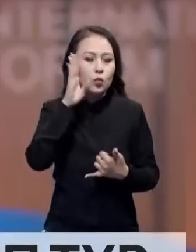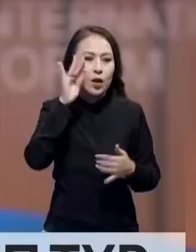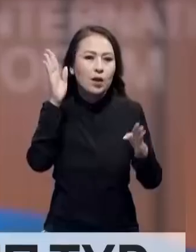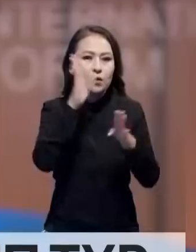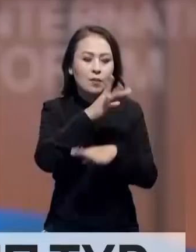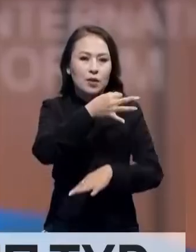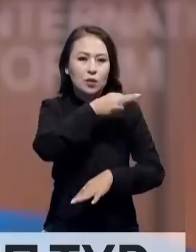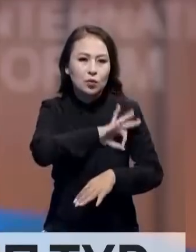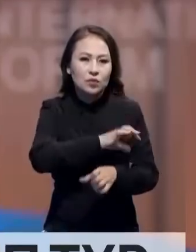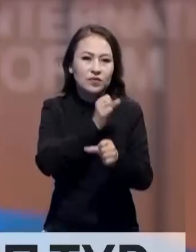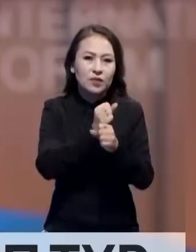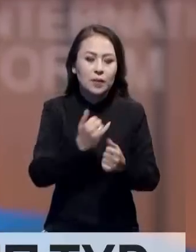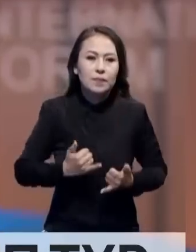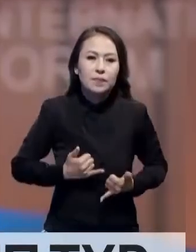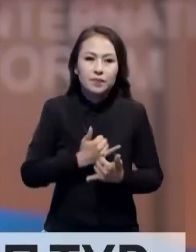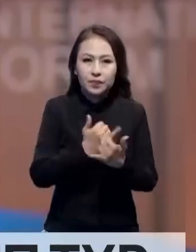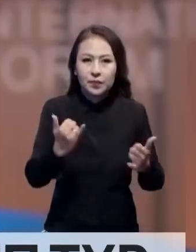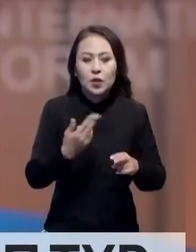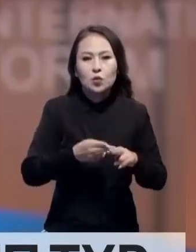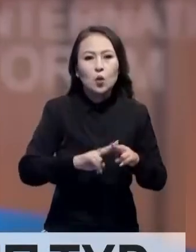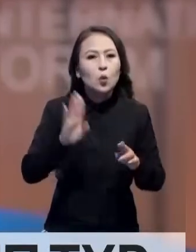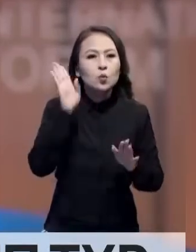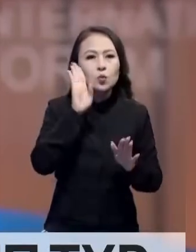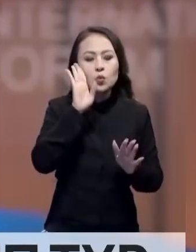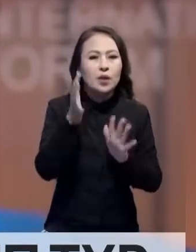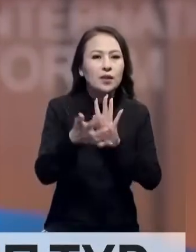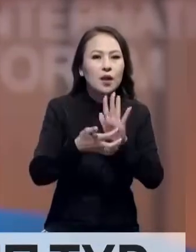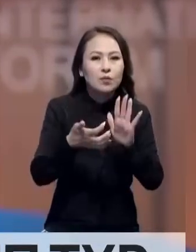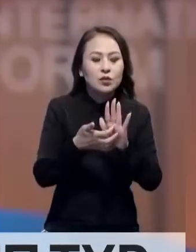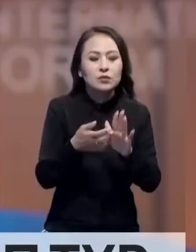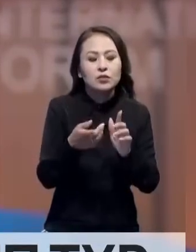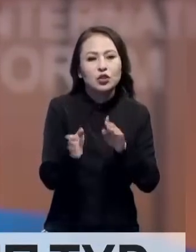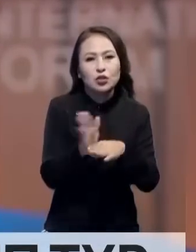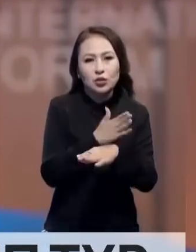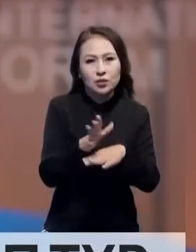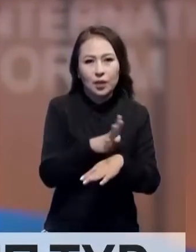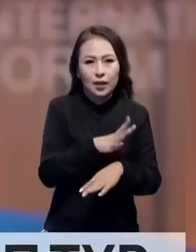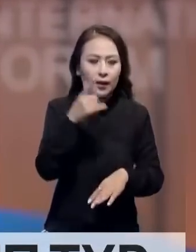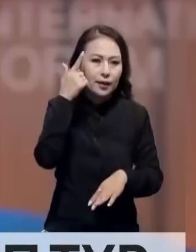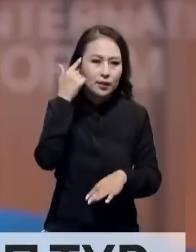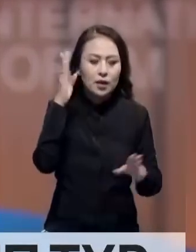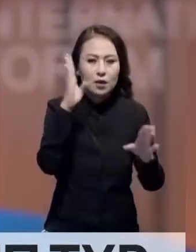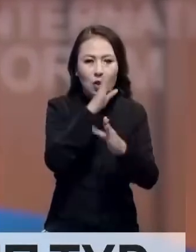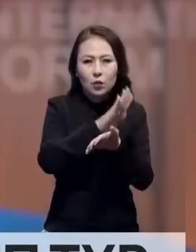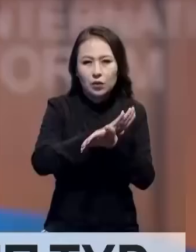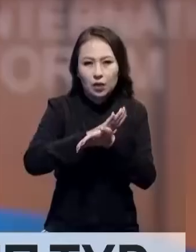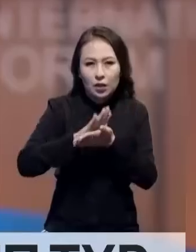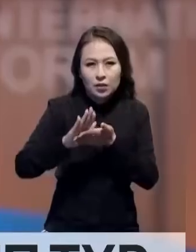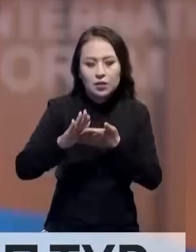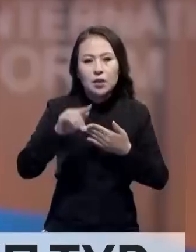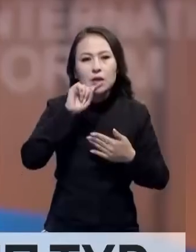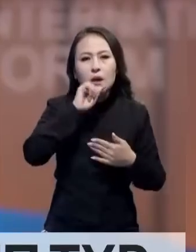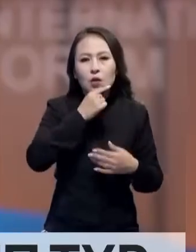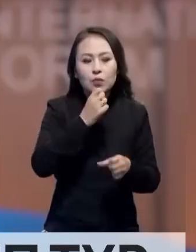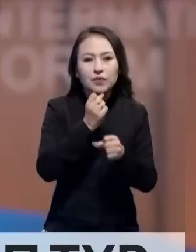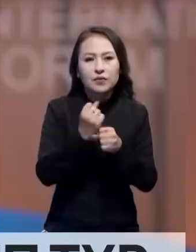тиімді пайдалану аса маңызды. Соның ішінде су тапшылығын жеке қарастыруымыз керек. Қырғызстан жасыл, экологиялық таза, бейтарап экономика